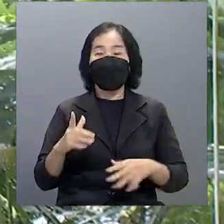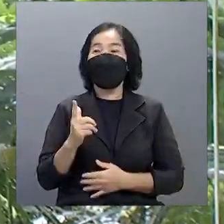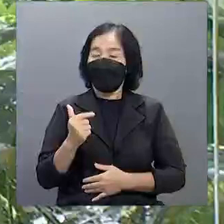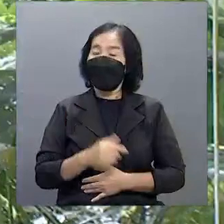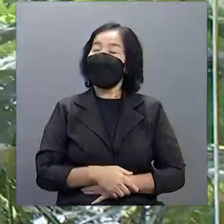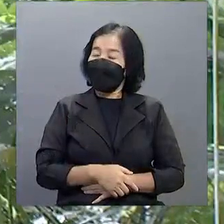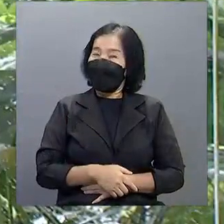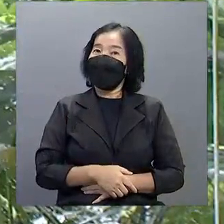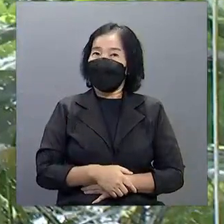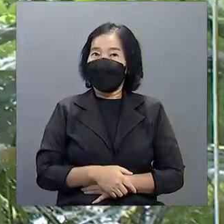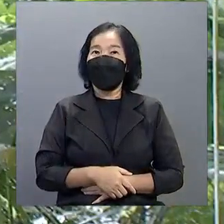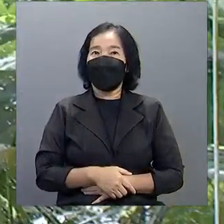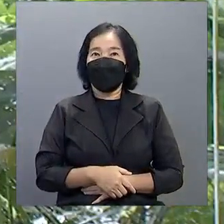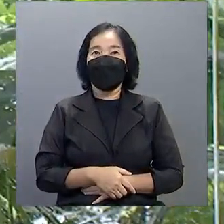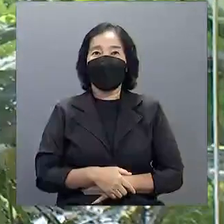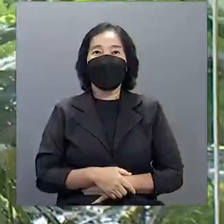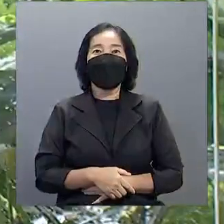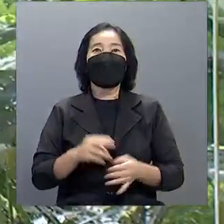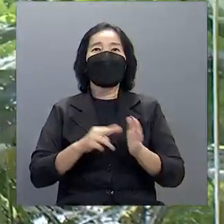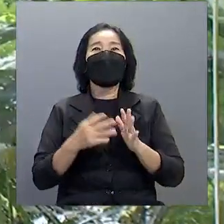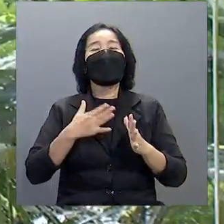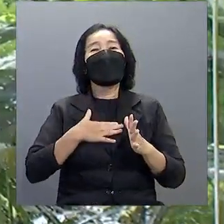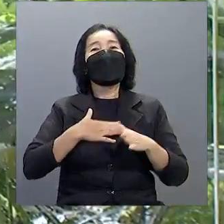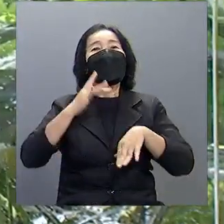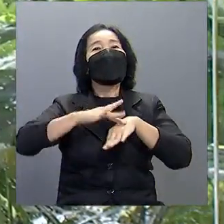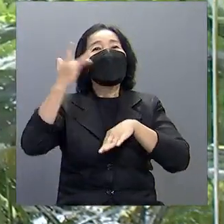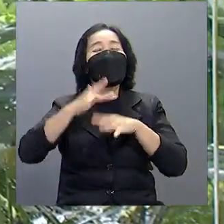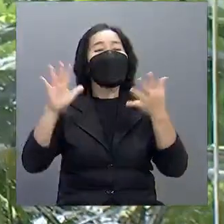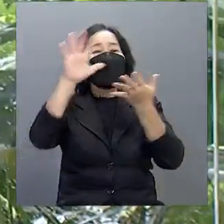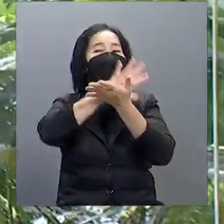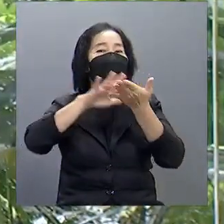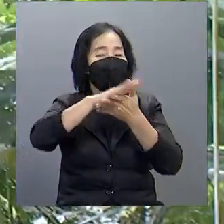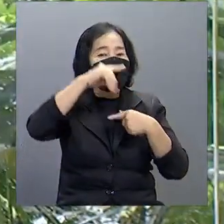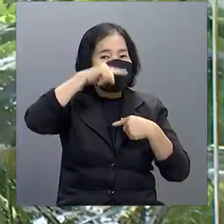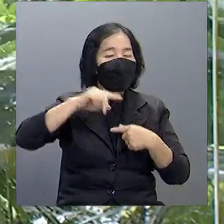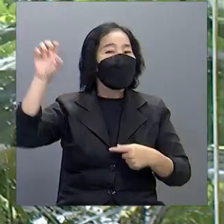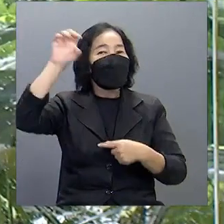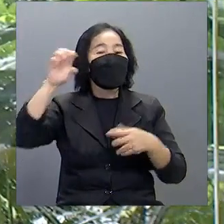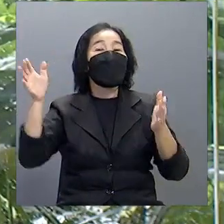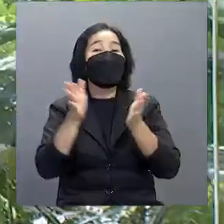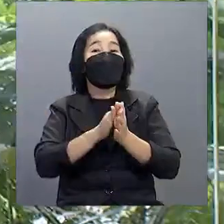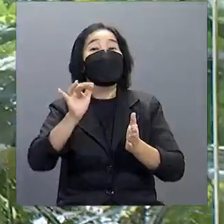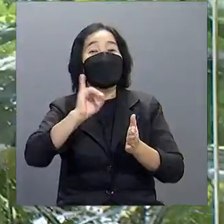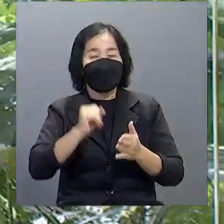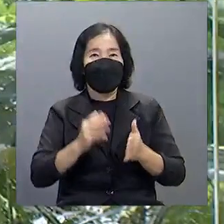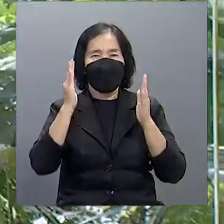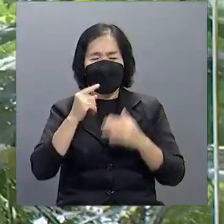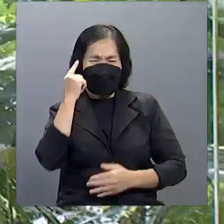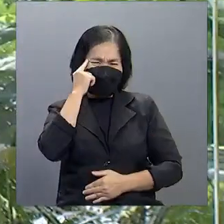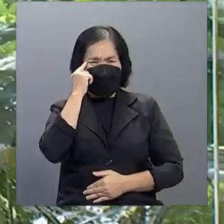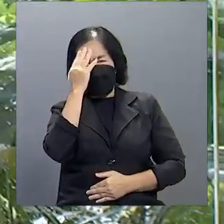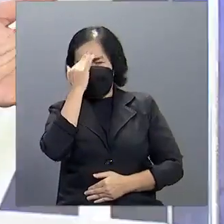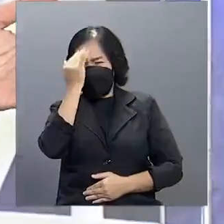ของผู้เนี่ย เขาลองปล่อยของคนนี ้มันมีความผสมผสานกันระหว่างยุโรปกับไทยคือหลายท่านอาจจะเอ๊ะทำไมไม่คุ้นเคยว่ามีปกนี้